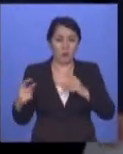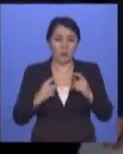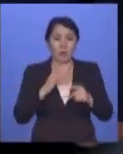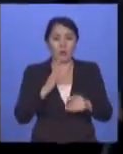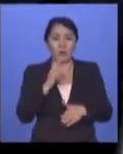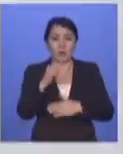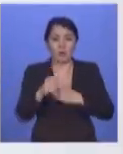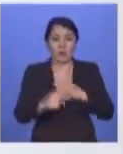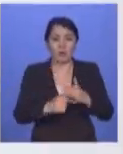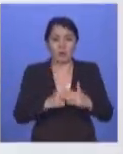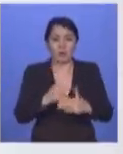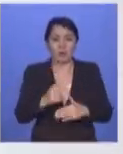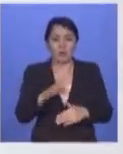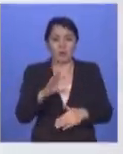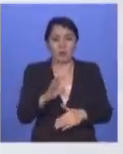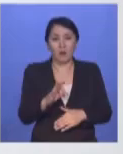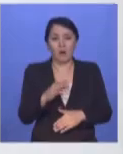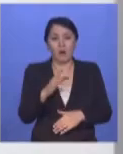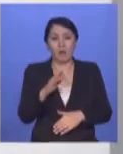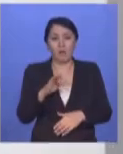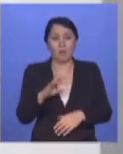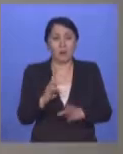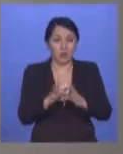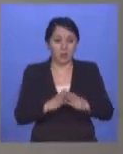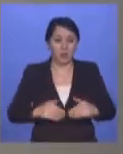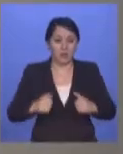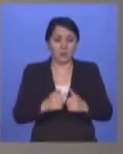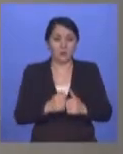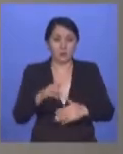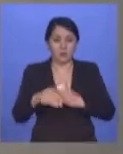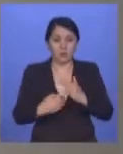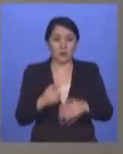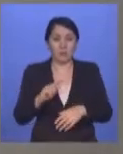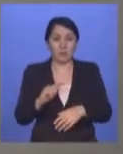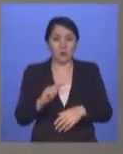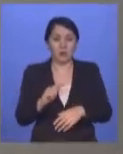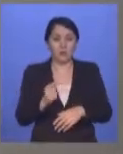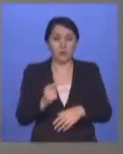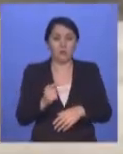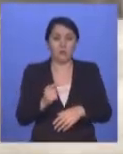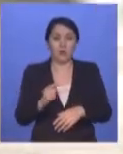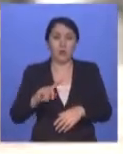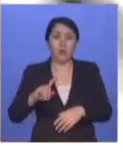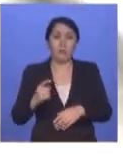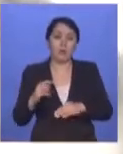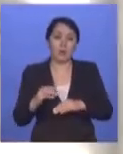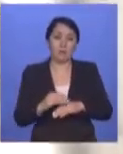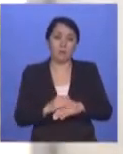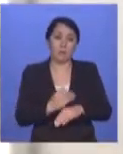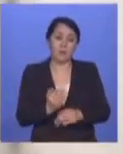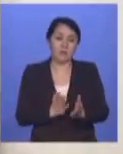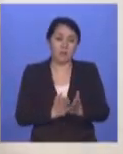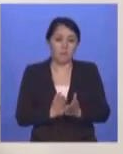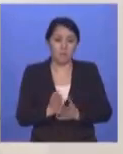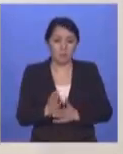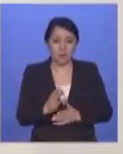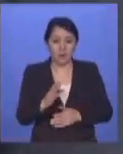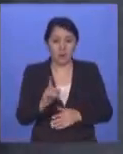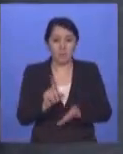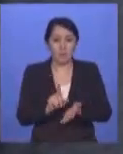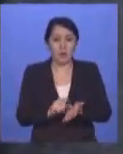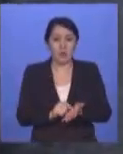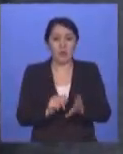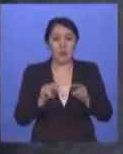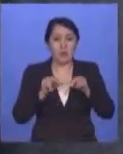қала тұрғыны Александр Ошмаровқа да жаңа баспанасының кілті табысталды. Ол ырымдап жаңа үйге алдымен мысықты кіргізді. Александр Ошмаров